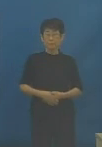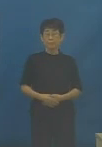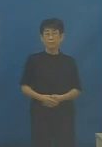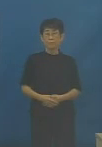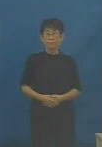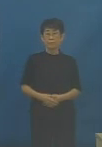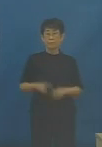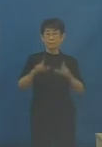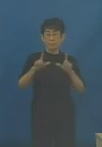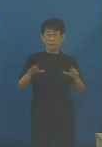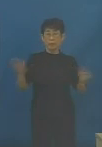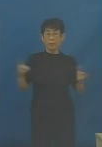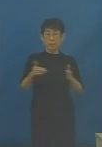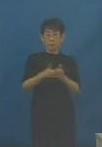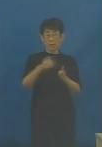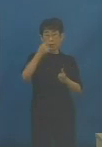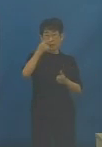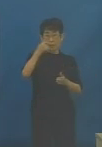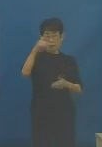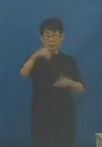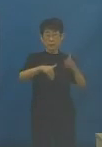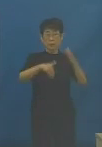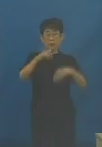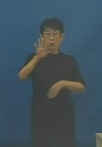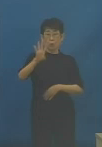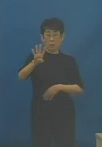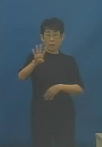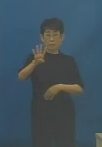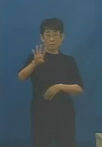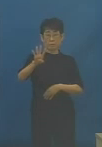も4回選挙出ましたが、経験的には、